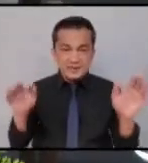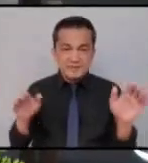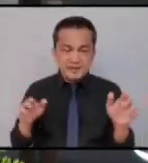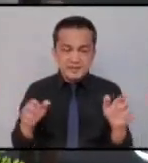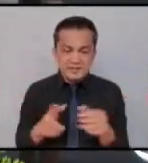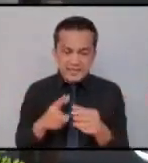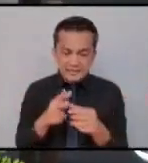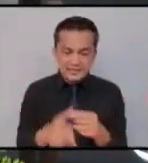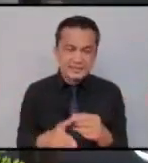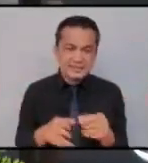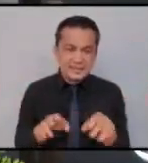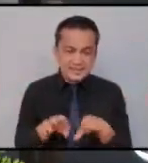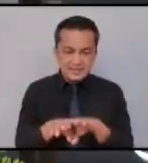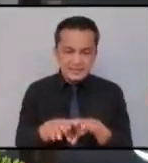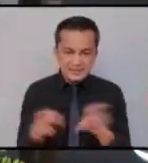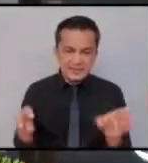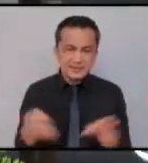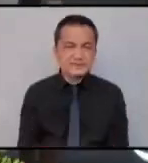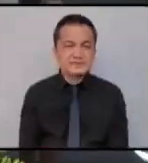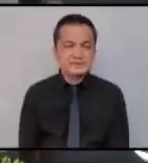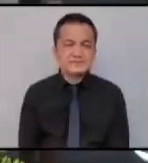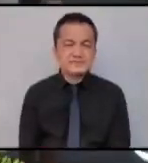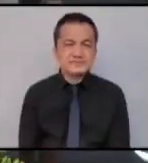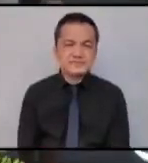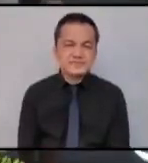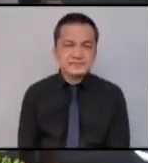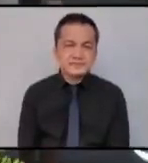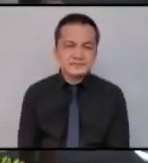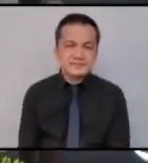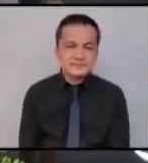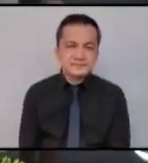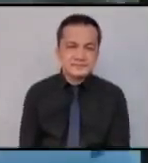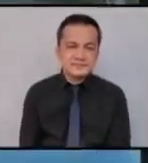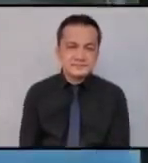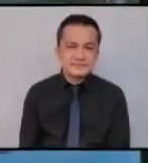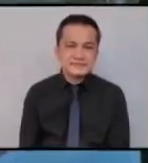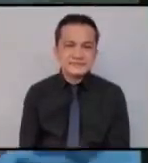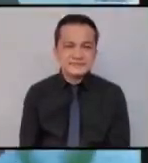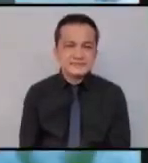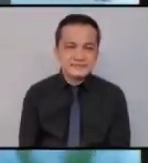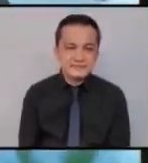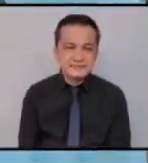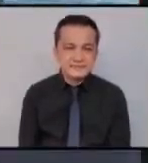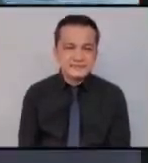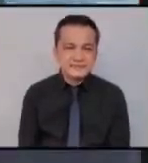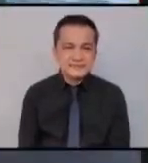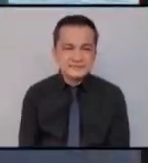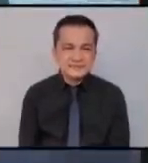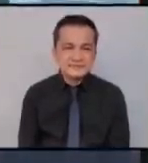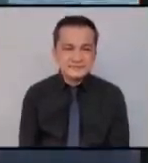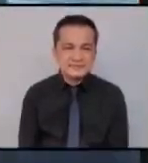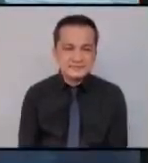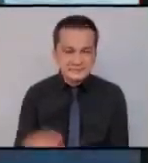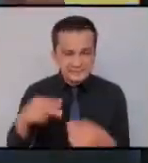ko? Ayan. Yung kumburuhus. Oo, itong isang pakpak. Ito, o. Oh. Okay, sige. I'm a shot. So, ito na yung isang...